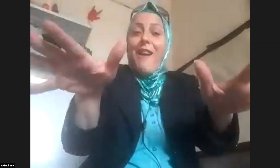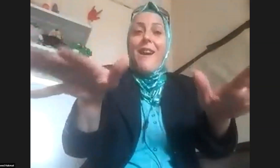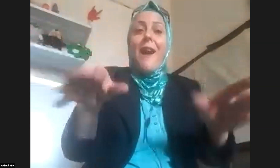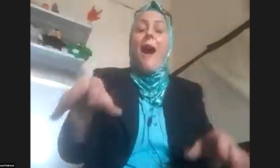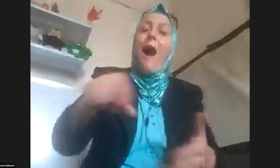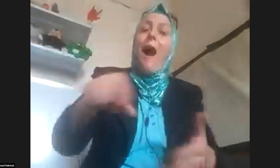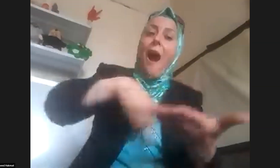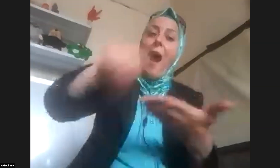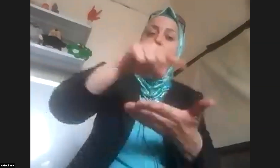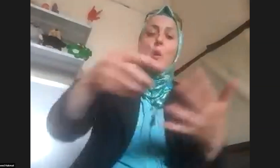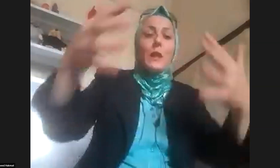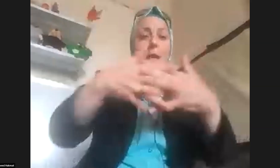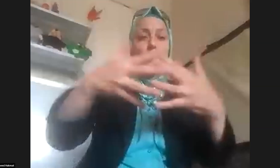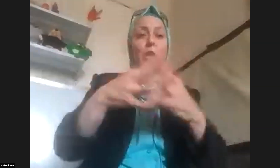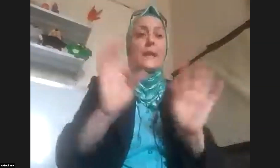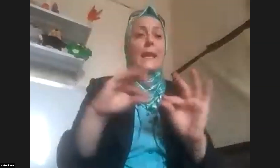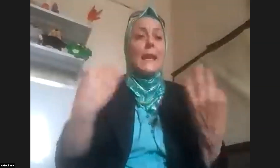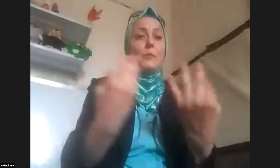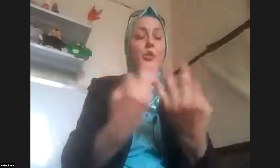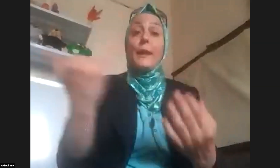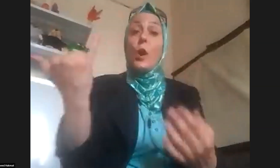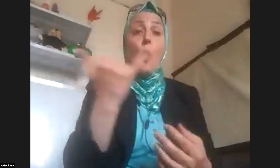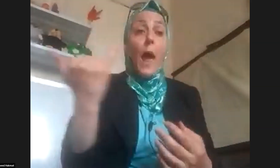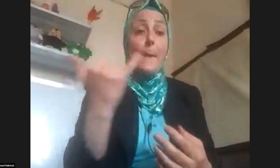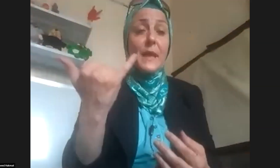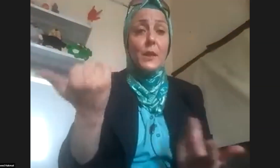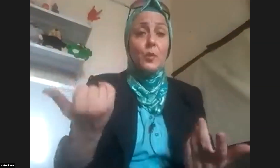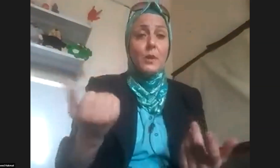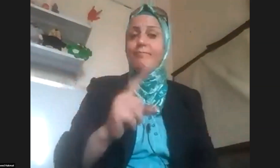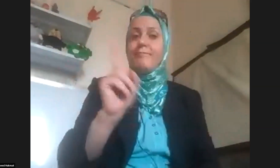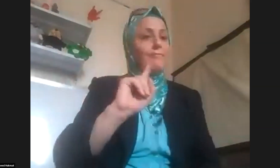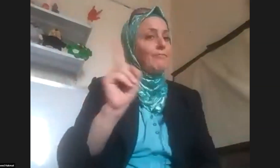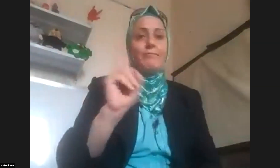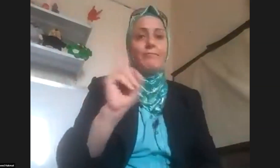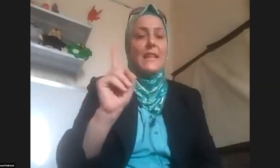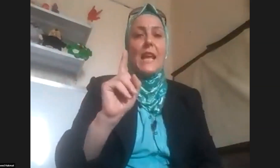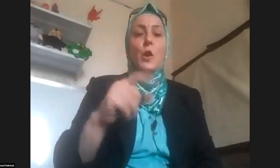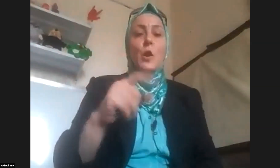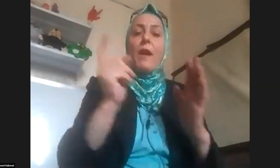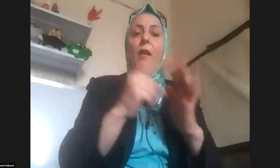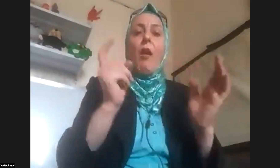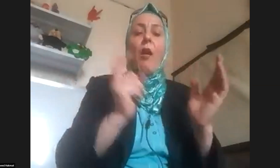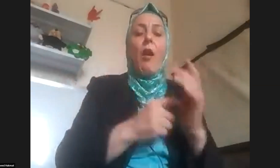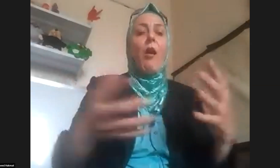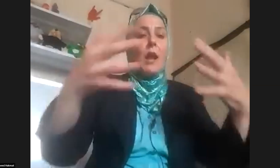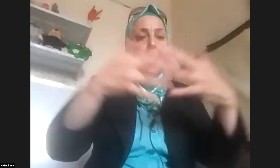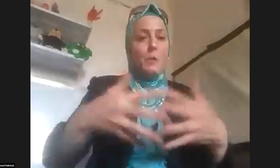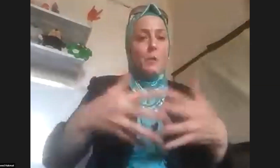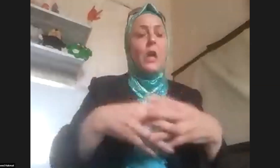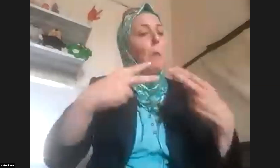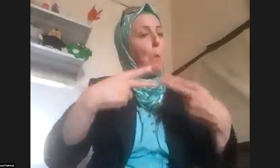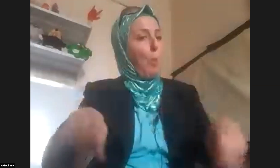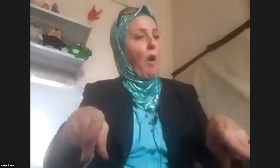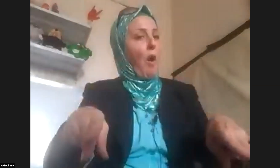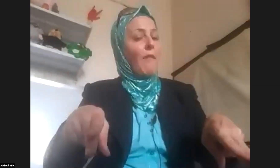المجتمعية وأهميتها لا يمكن إقرار المشاركة، إنه نقول بدنا مشاركة. إذا